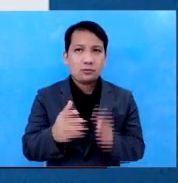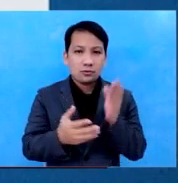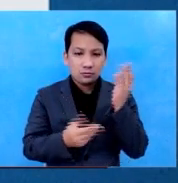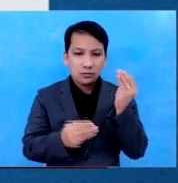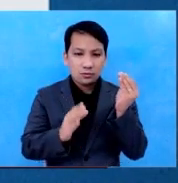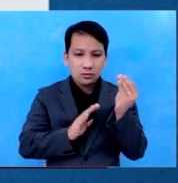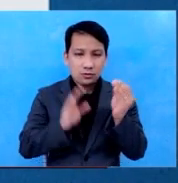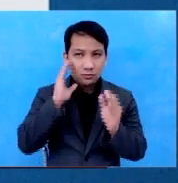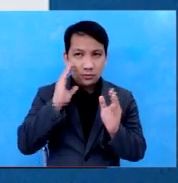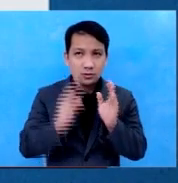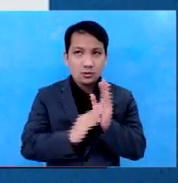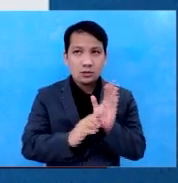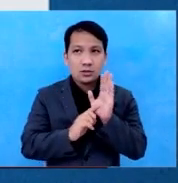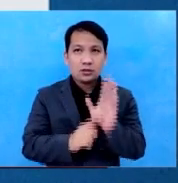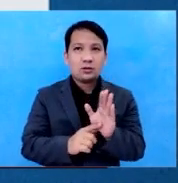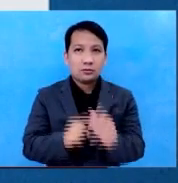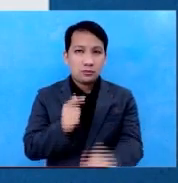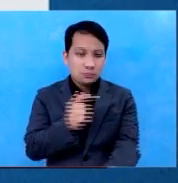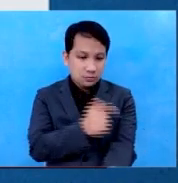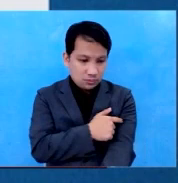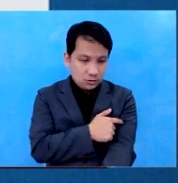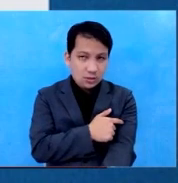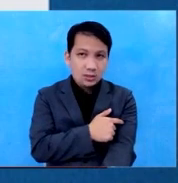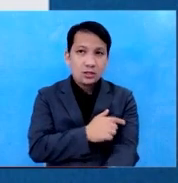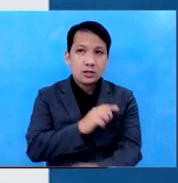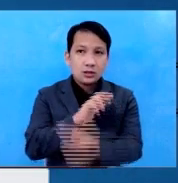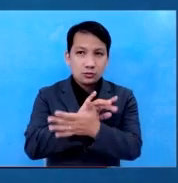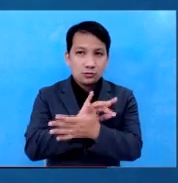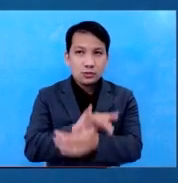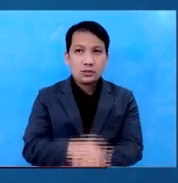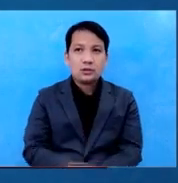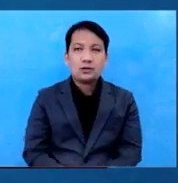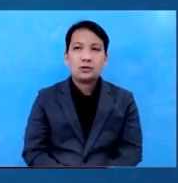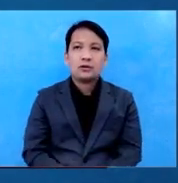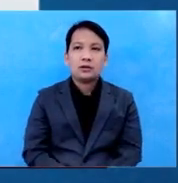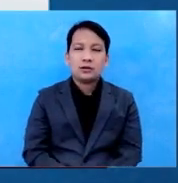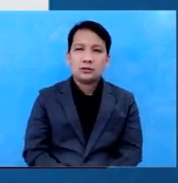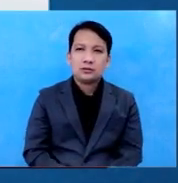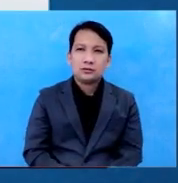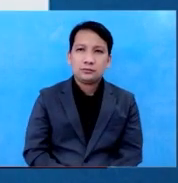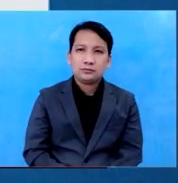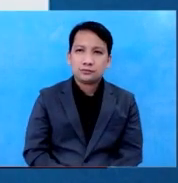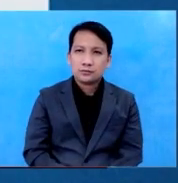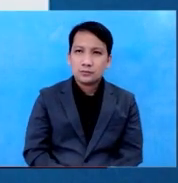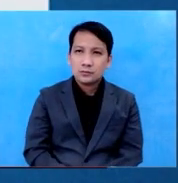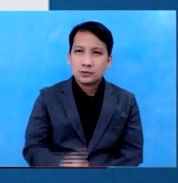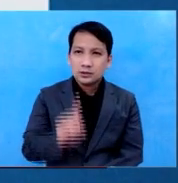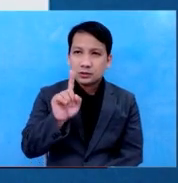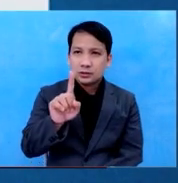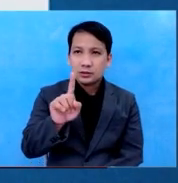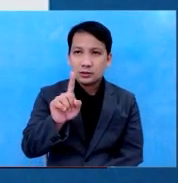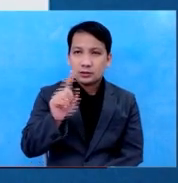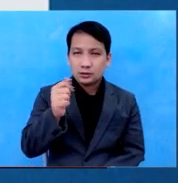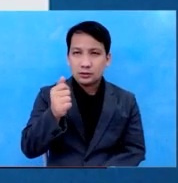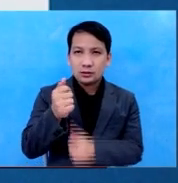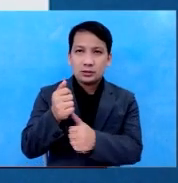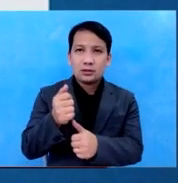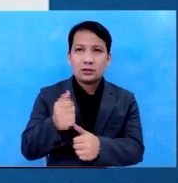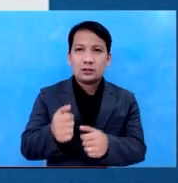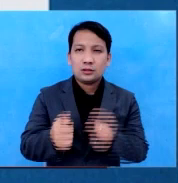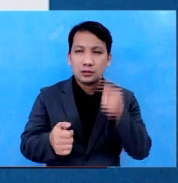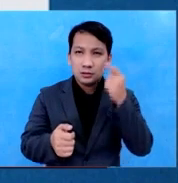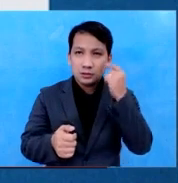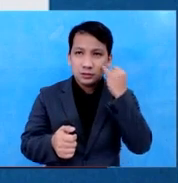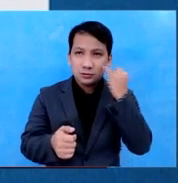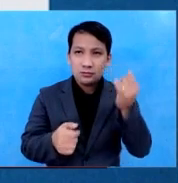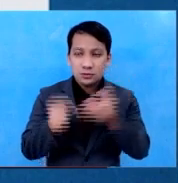litrato nung siya'y tinuturukan ng COVID-19 vaccine. May isa pang bumakap kay Tedros, si John Cohen, writer